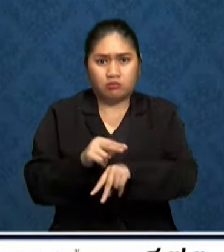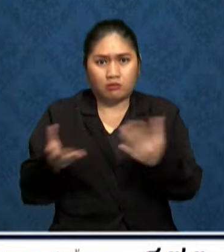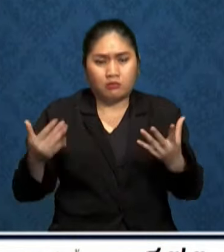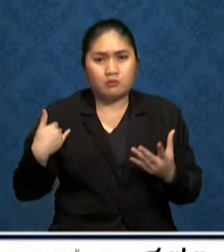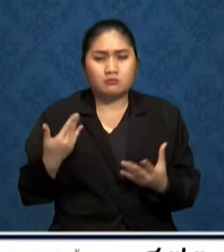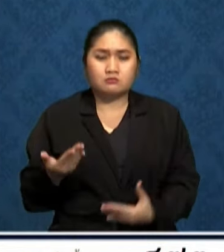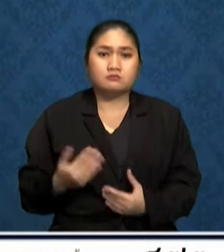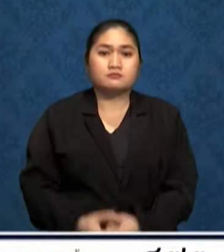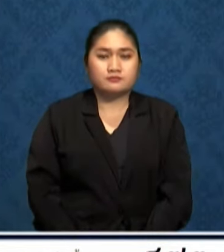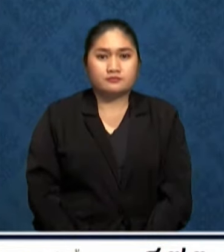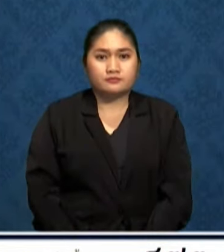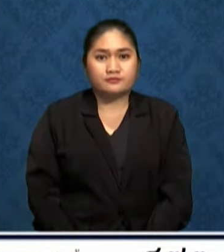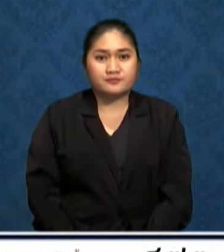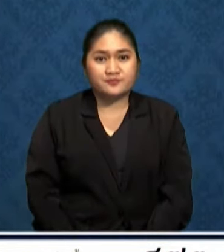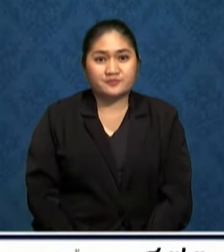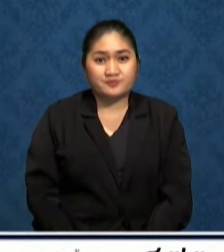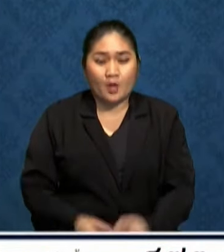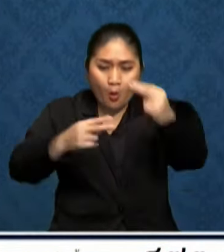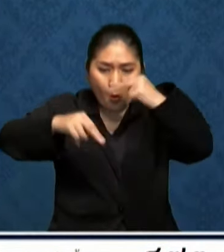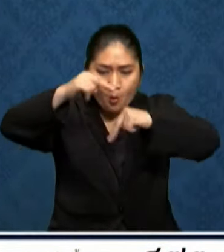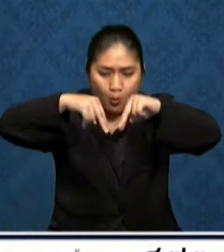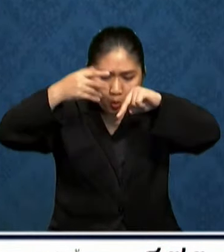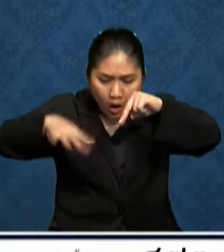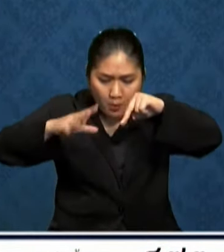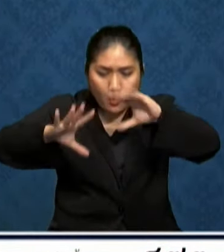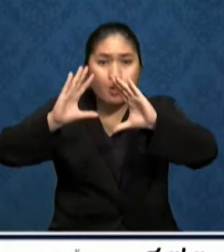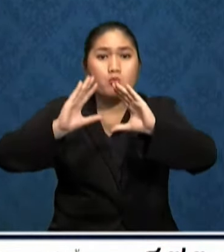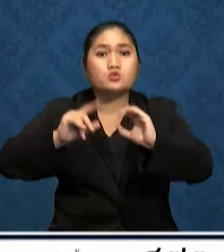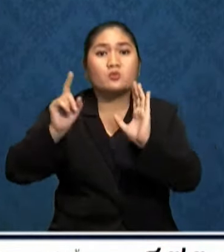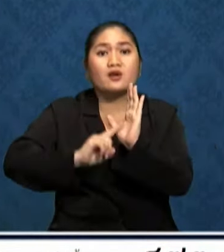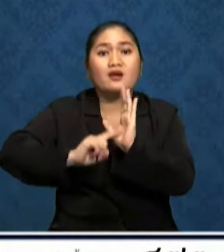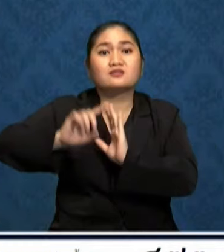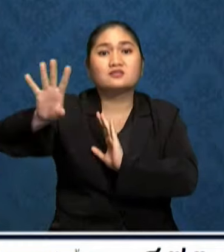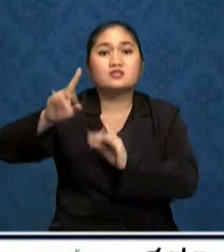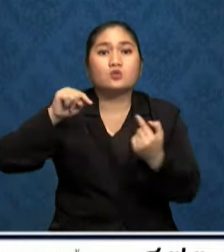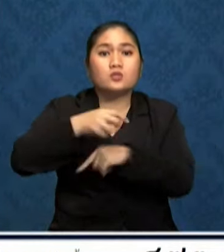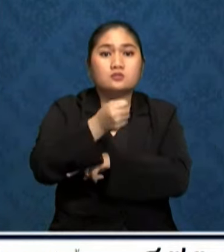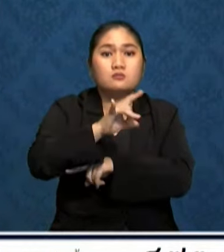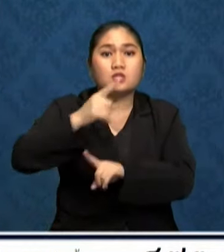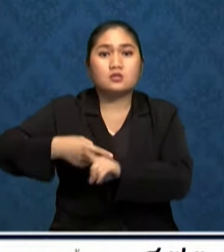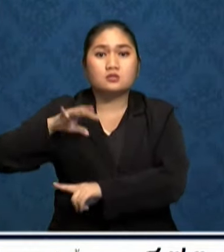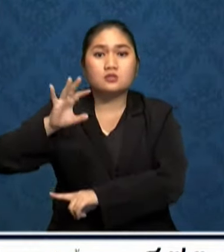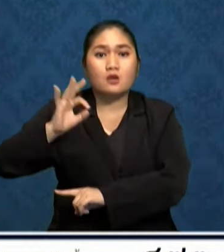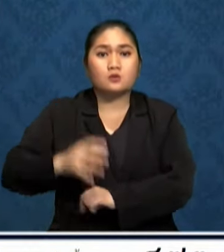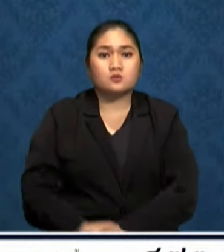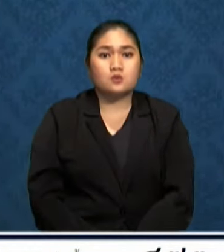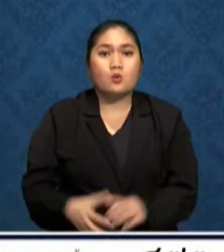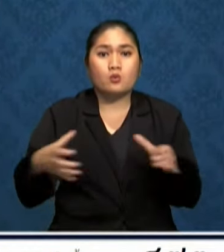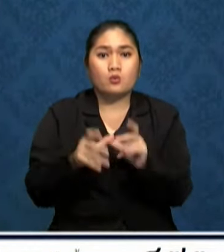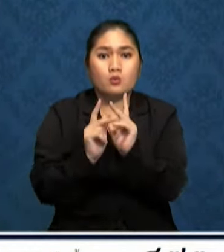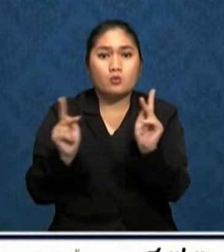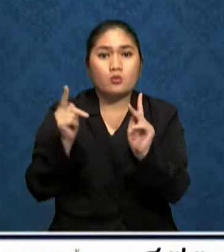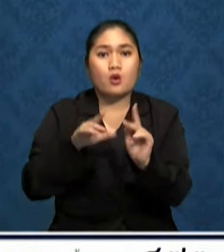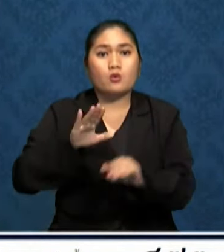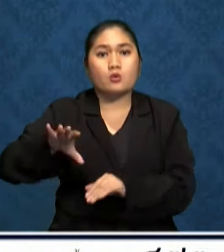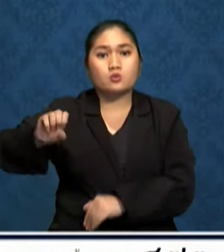วุิสภาเราจะคนพบครับวพอไปดูในการประชุครั้ที่ 4 เกิดข้วท 18 กันยายนขนาษกรมรกาใ